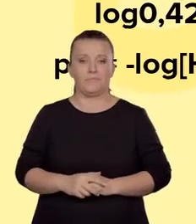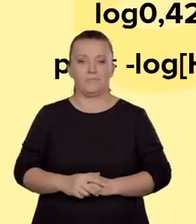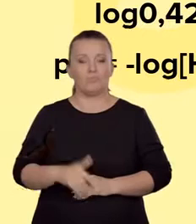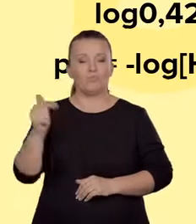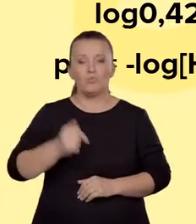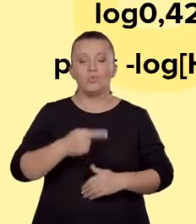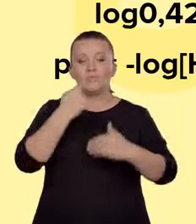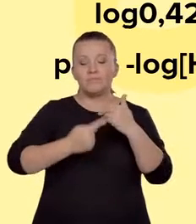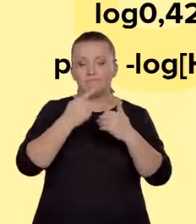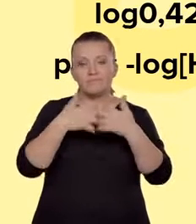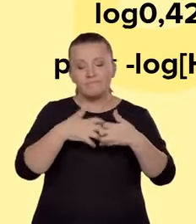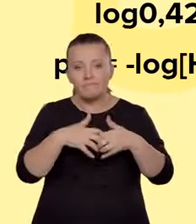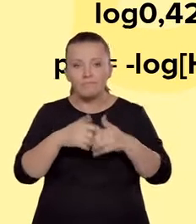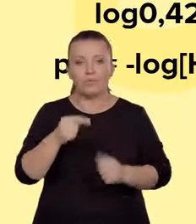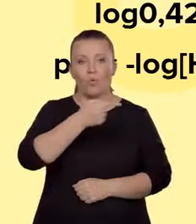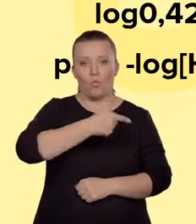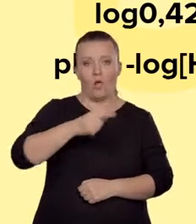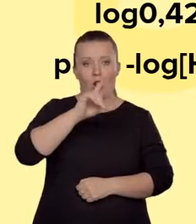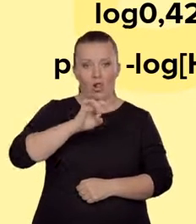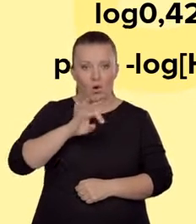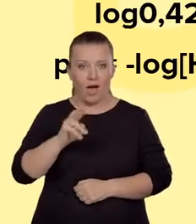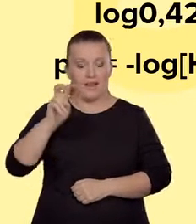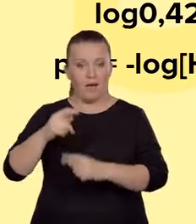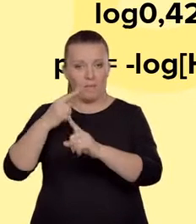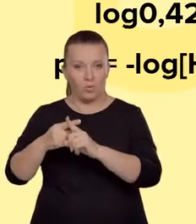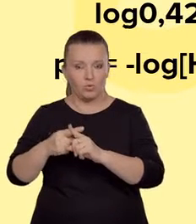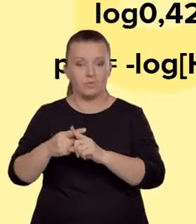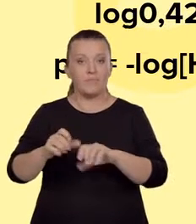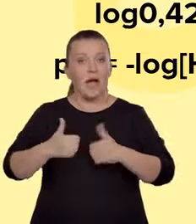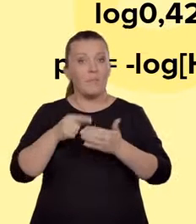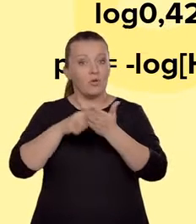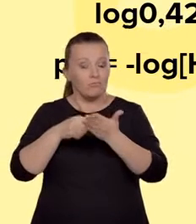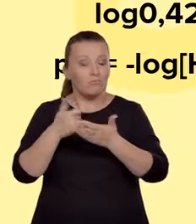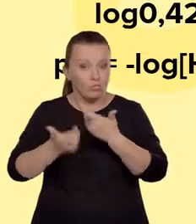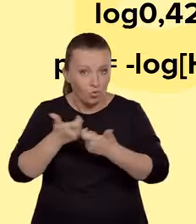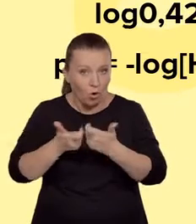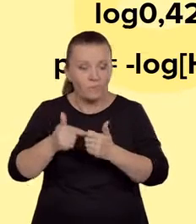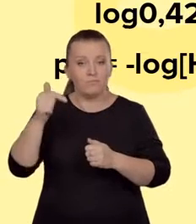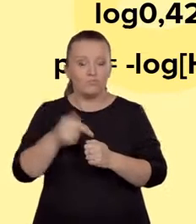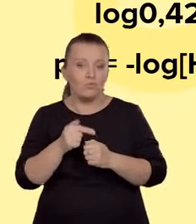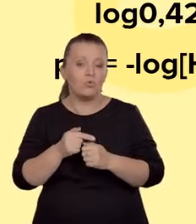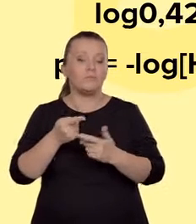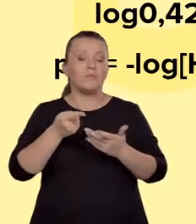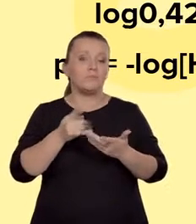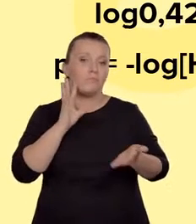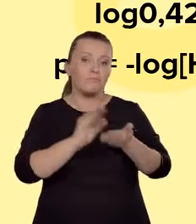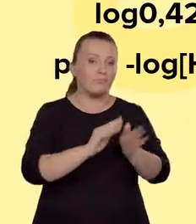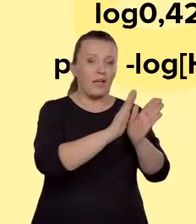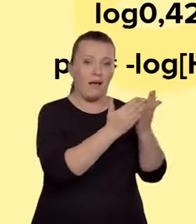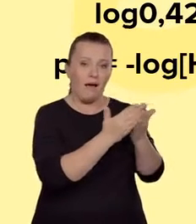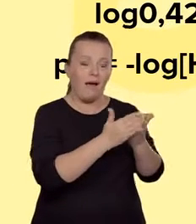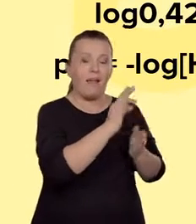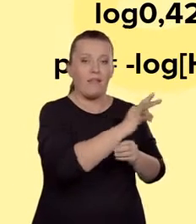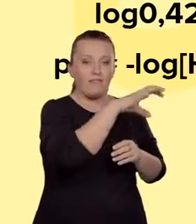ujemnego logarytmu ze stężenia jonów wodorowych. W tym celu konieczne będzie powtórne skorzystanie z karty wybranych wzorów i